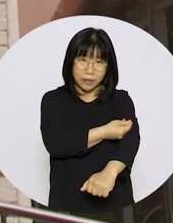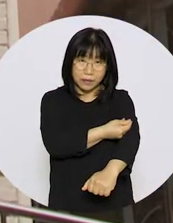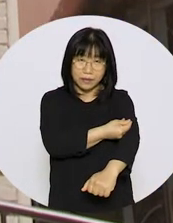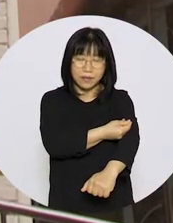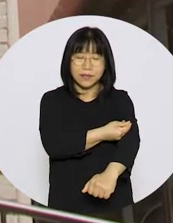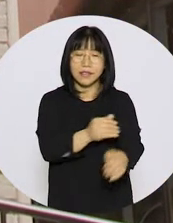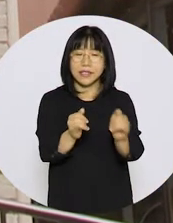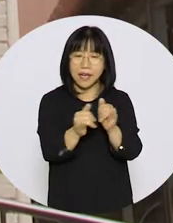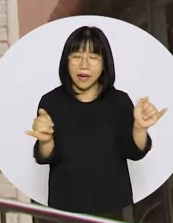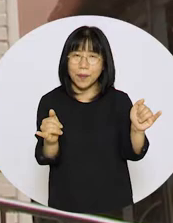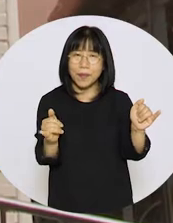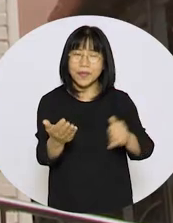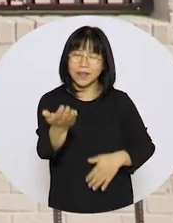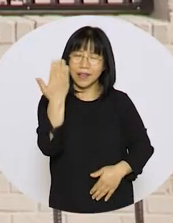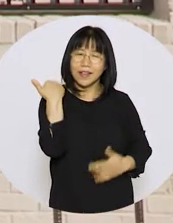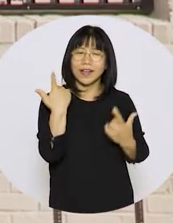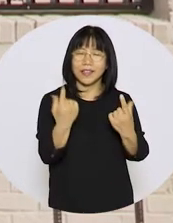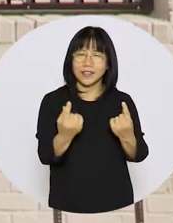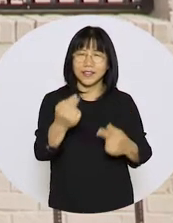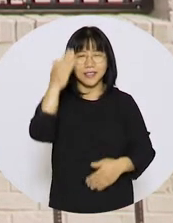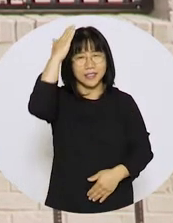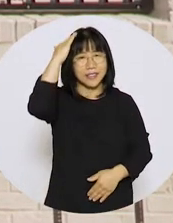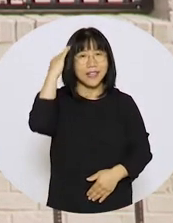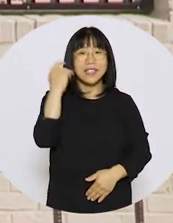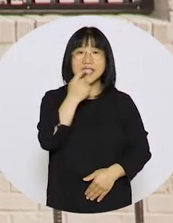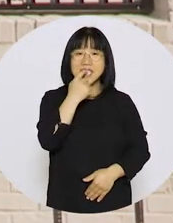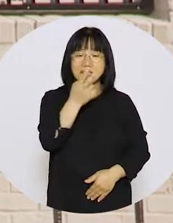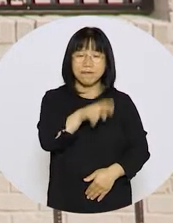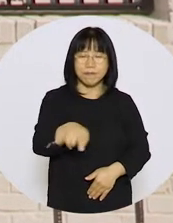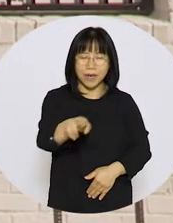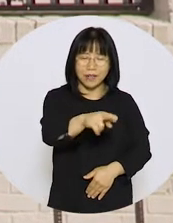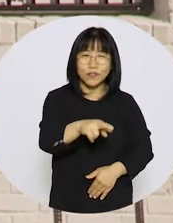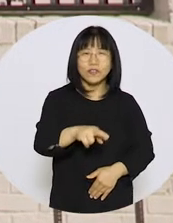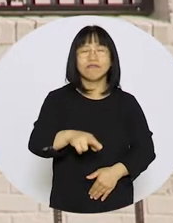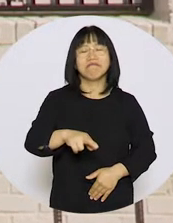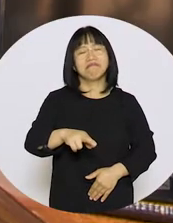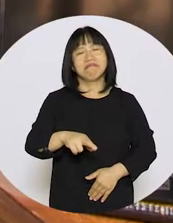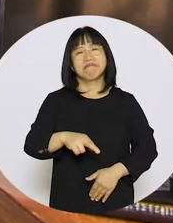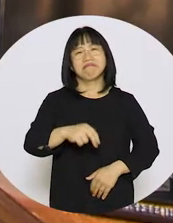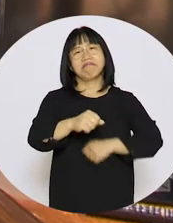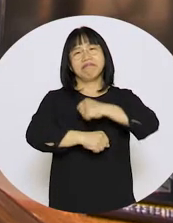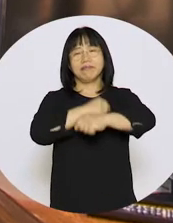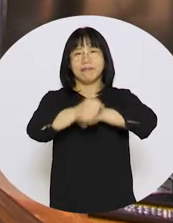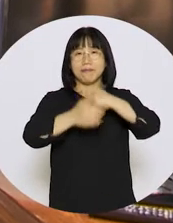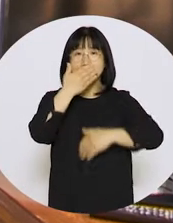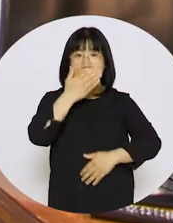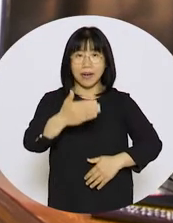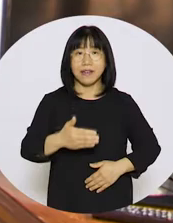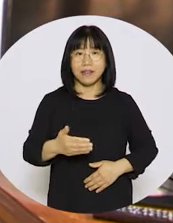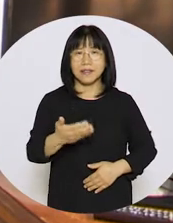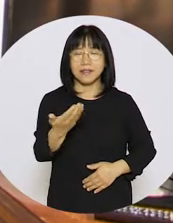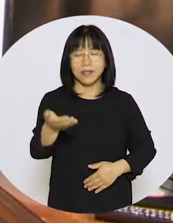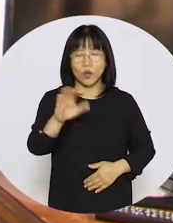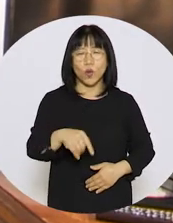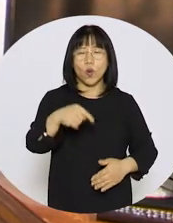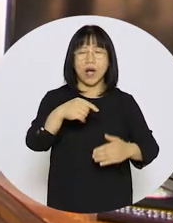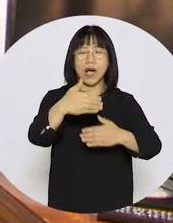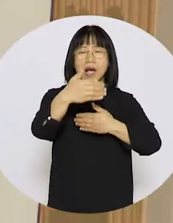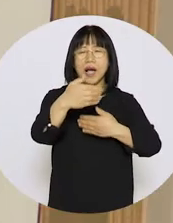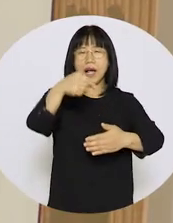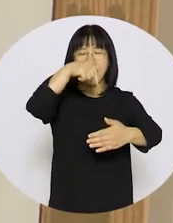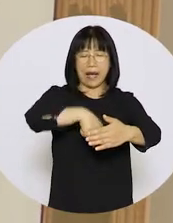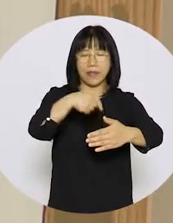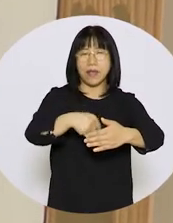확인된 어르신들은 이전처럼 장기, 바둑 등 여가 활동을 자유롭게 즐길 수 있지만 실내에서는 마스크를